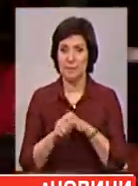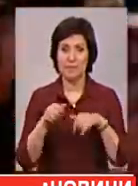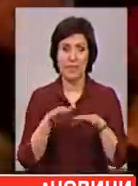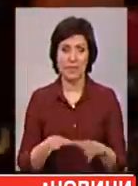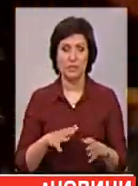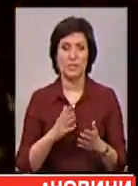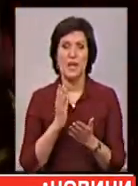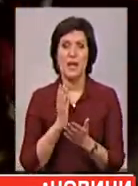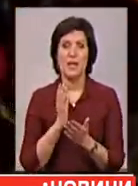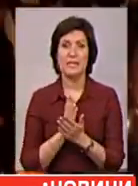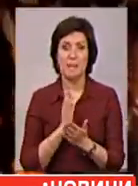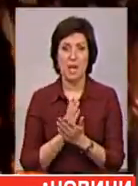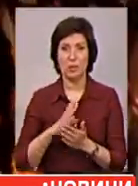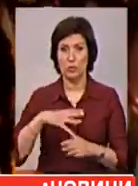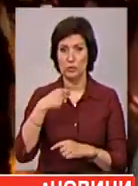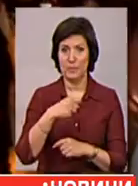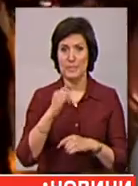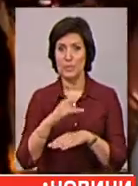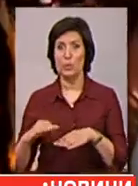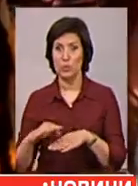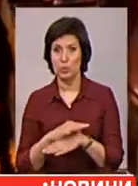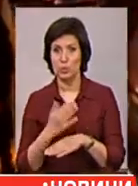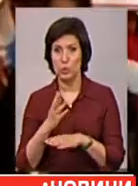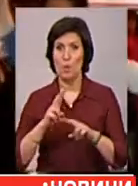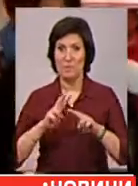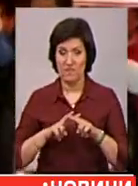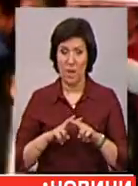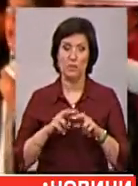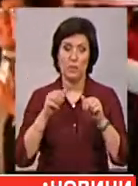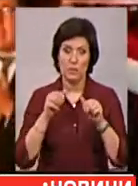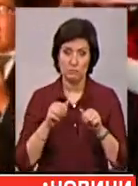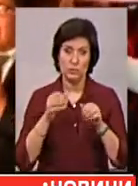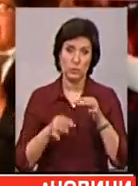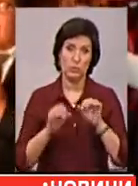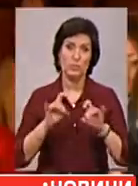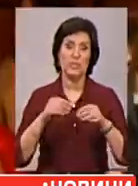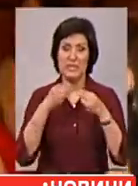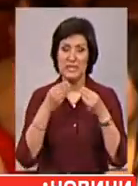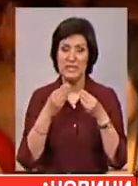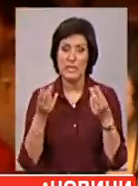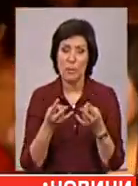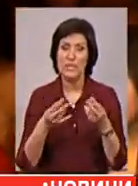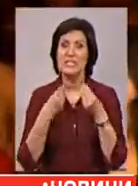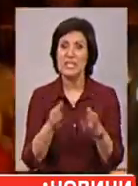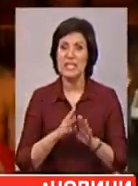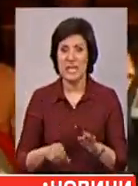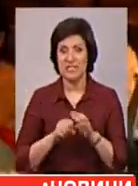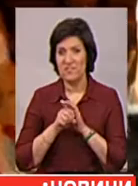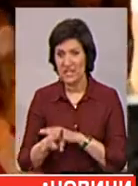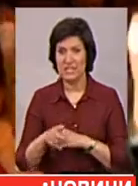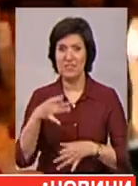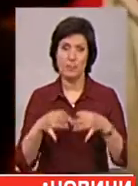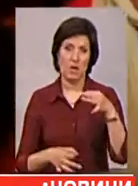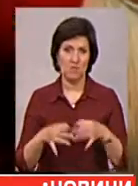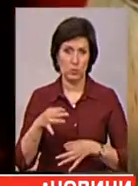Рішення тримати колишнього президента і його дружину під вартою суд пояснив необхідністю не дати їм втекти від правосуддя чи